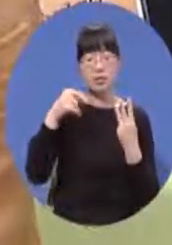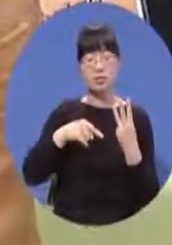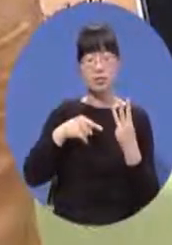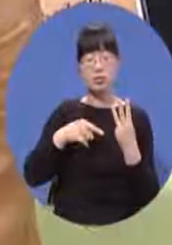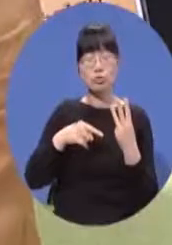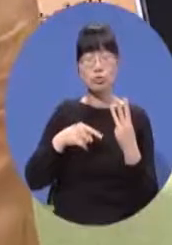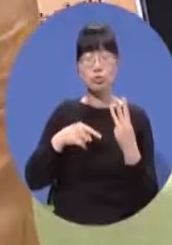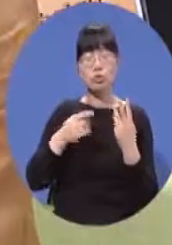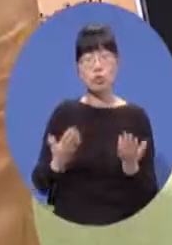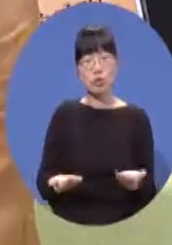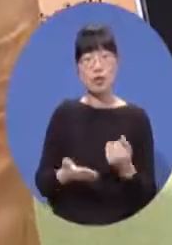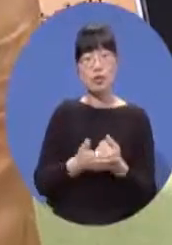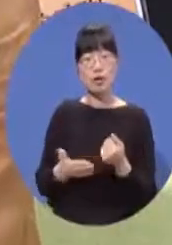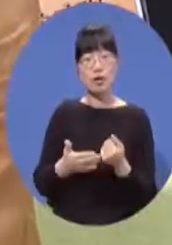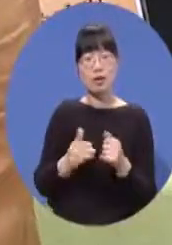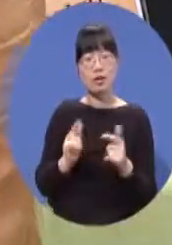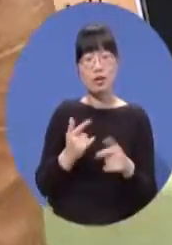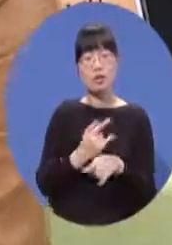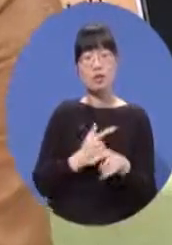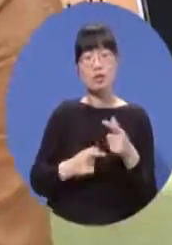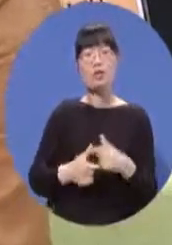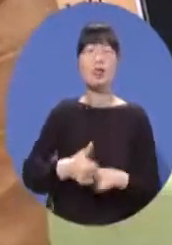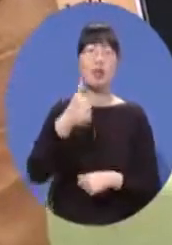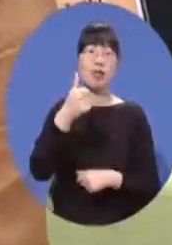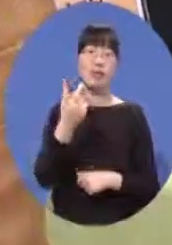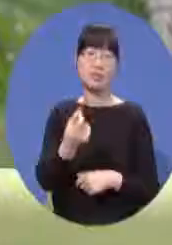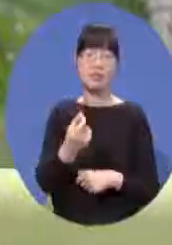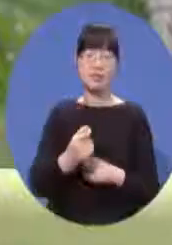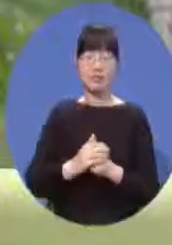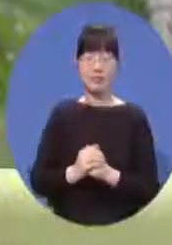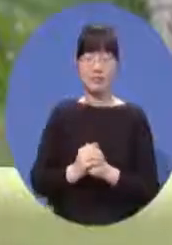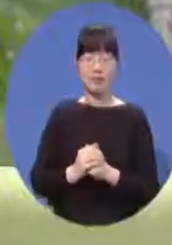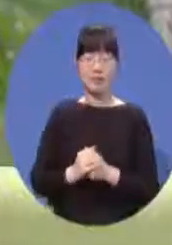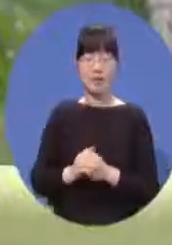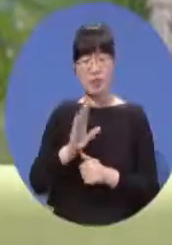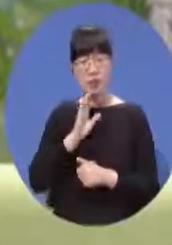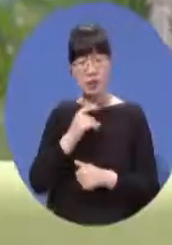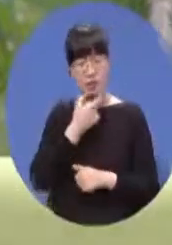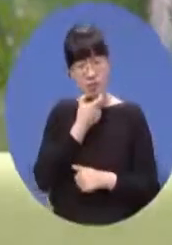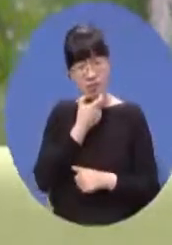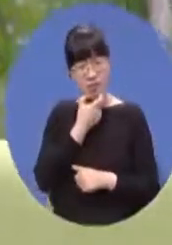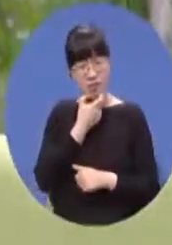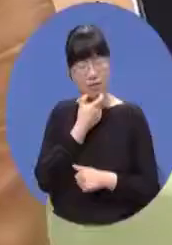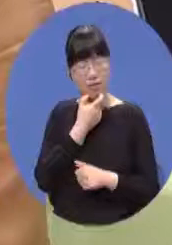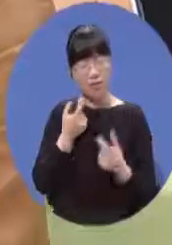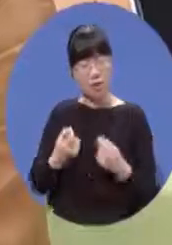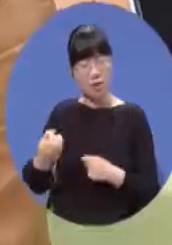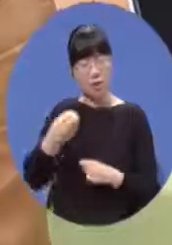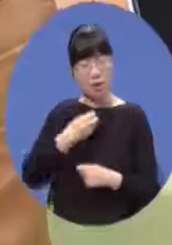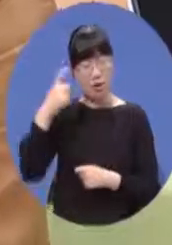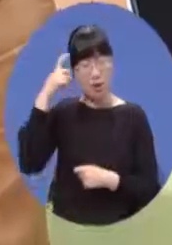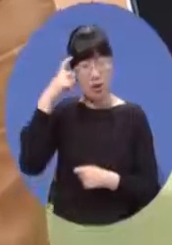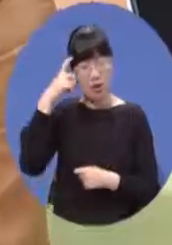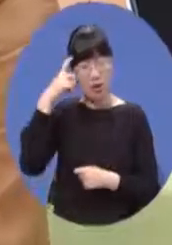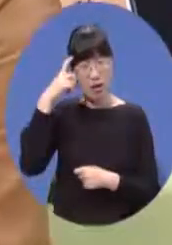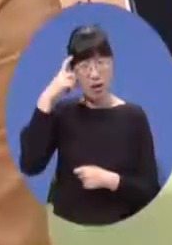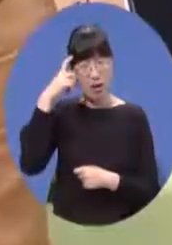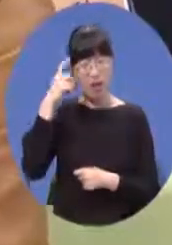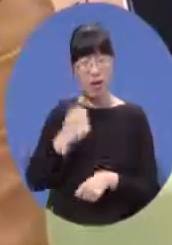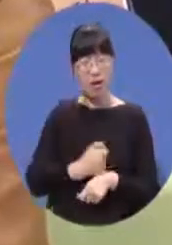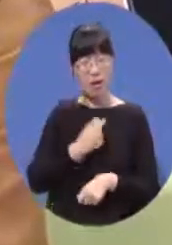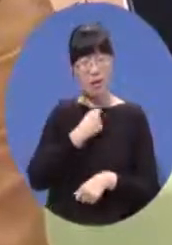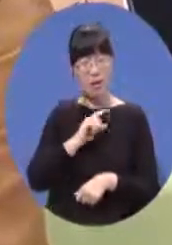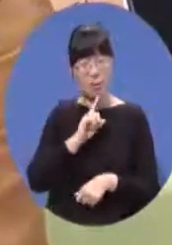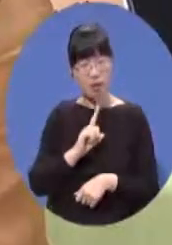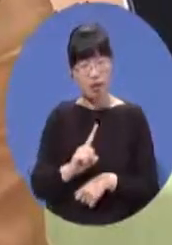해보니까 안 하는 게 더 나은 것 같은데? 이렇게 얘기를 하는데 그게 얘가 정말로 하기 싫어해서 그렇게 얘기를 하는 건지 헷갈리죠. 예, 네, 하고